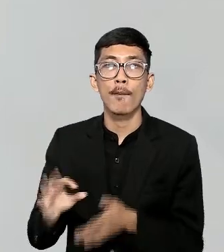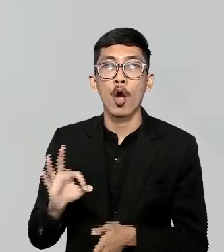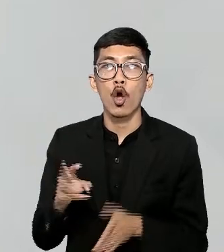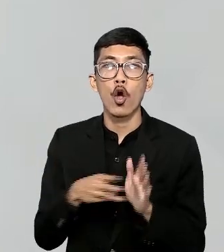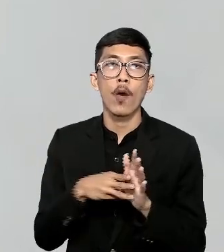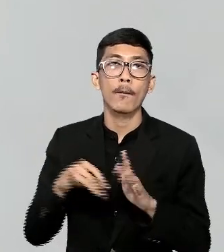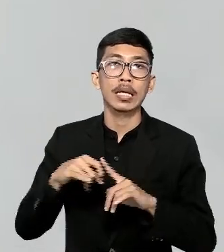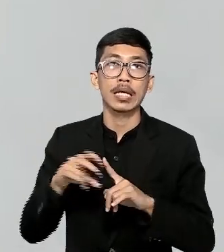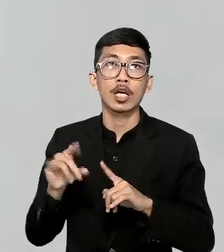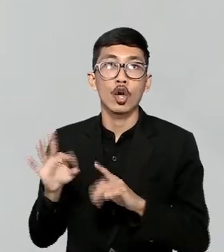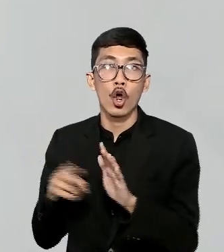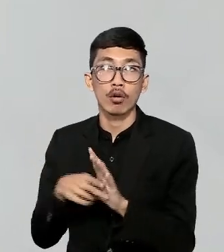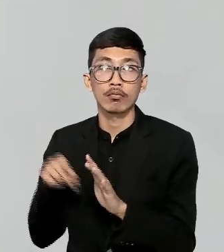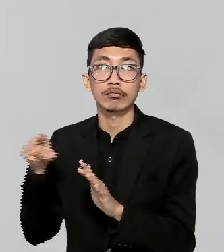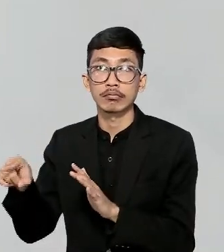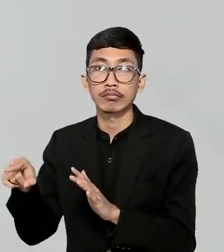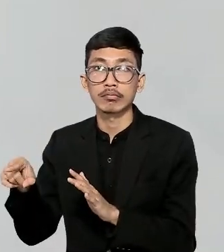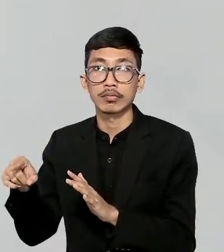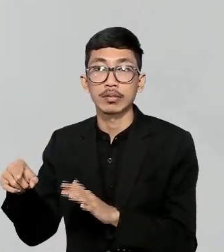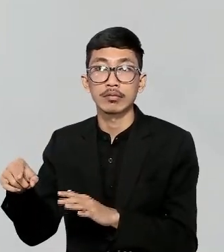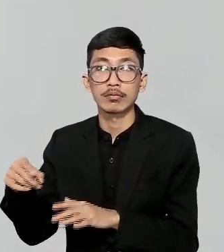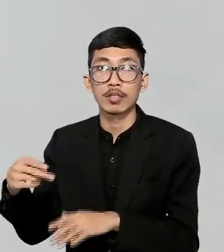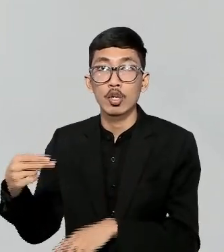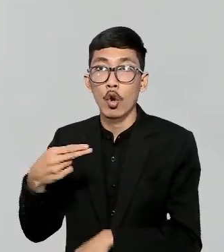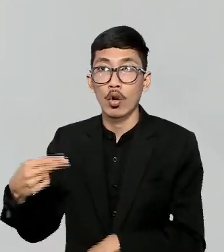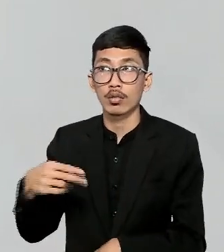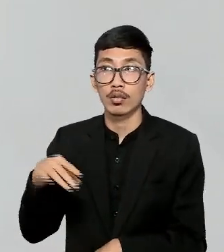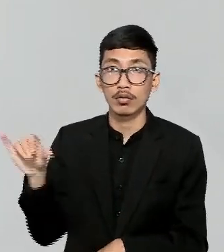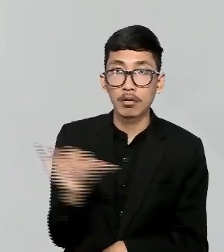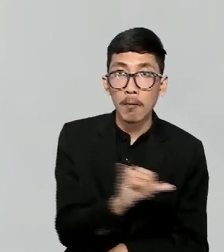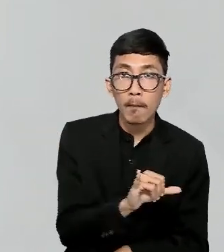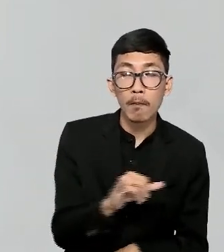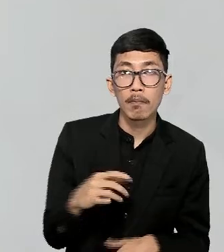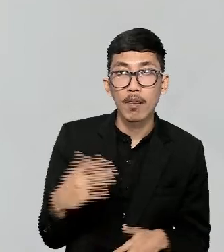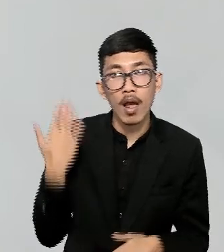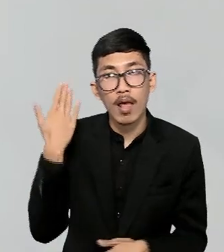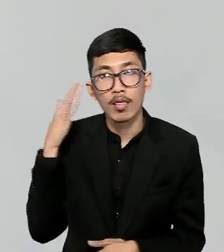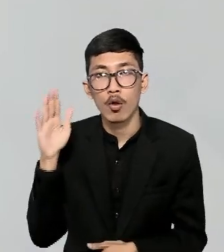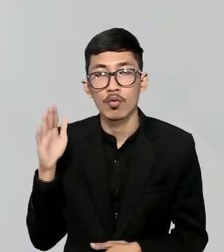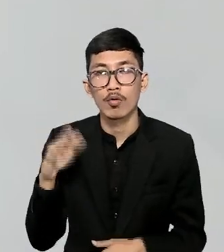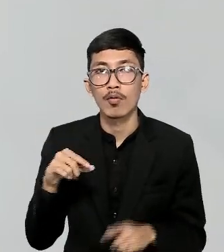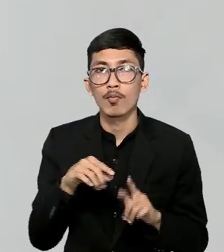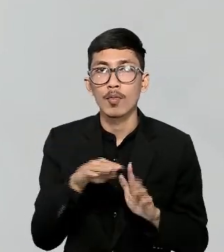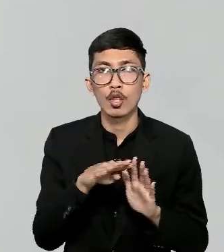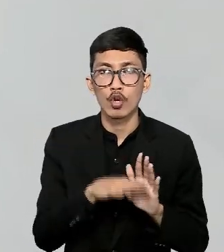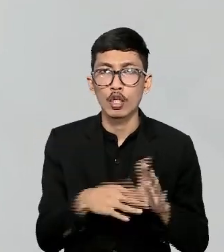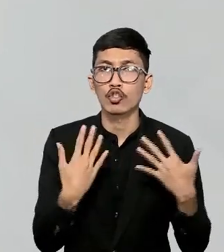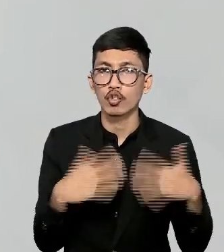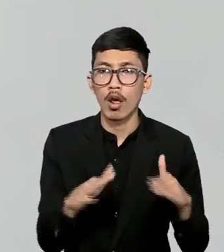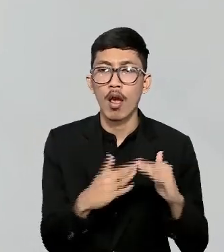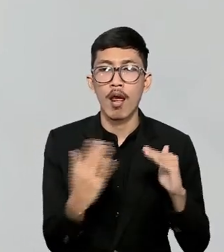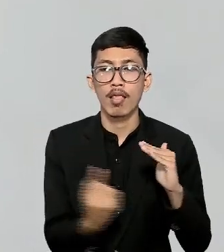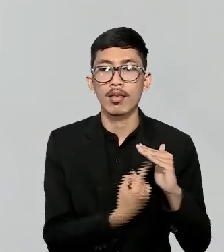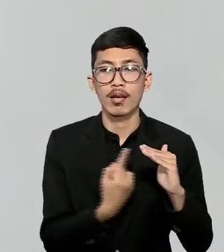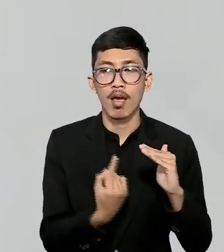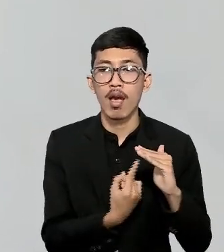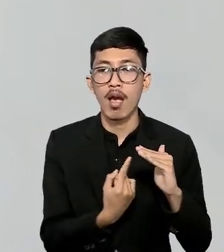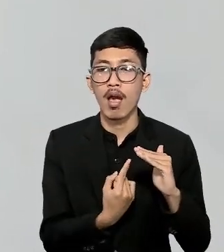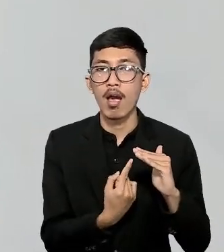ini akan terjadi di Indonesia kita belum tahu nah tapi yang jelas pemerintah kita sudah menerapkan peraturan karantina yang selayaknya kita